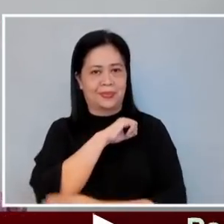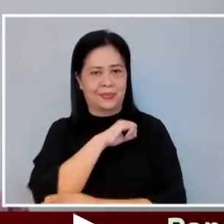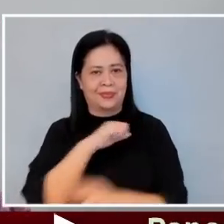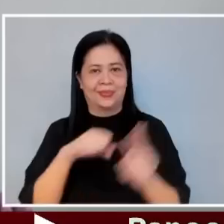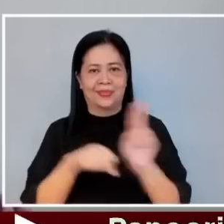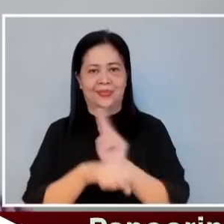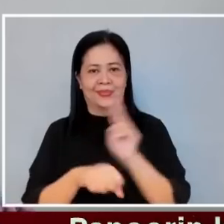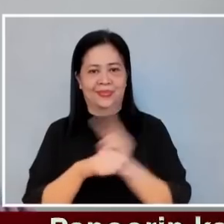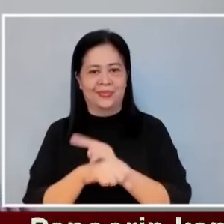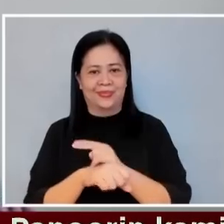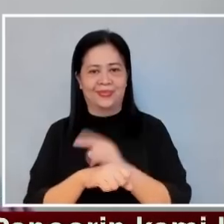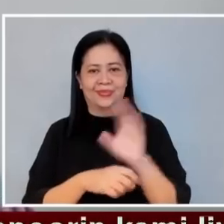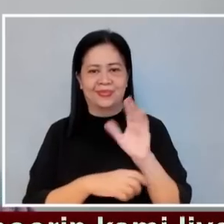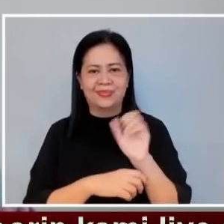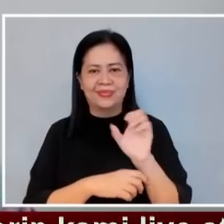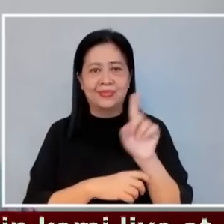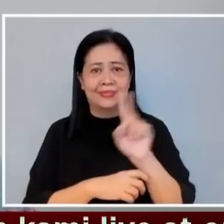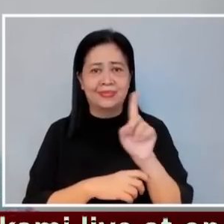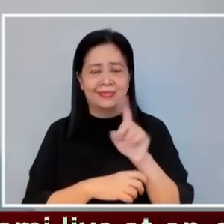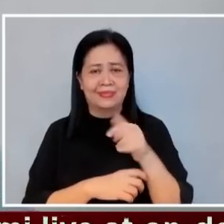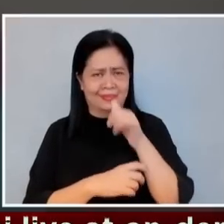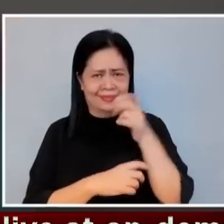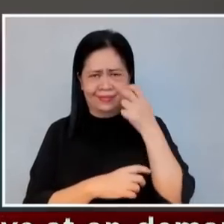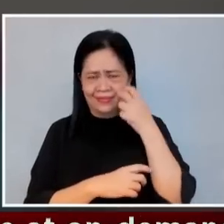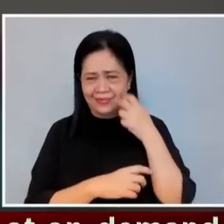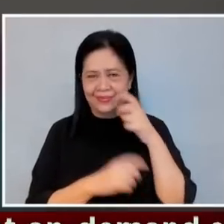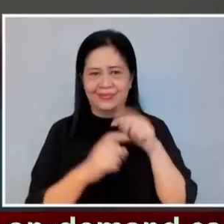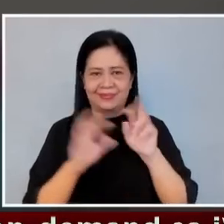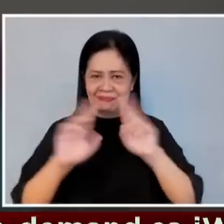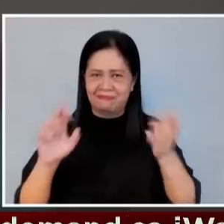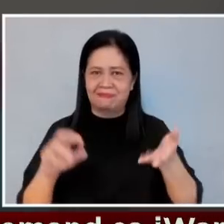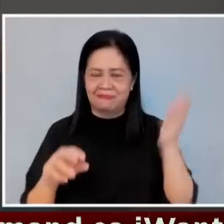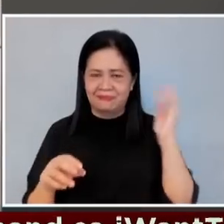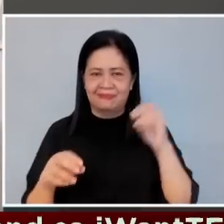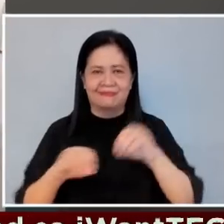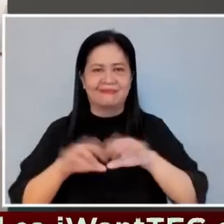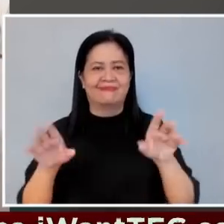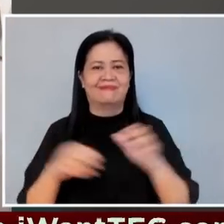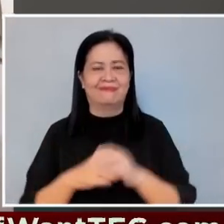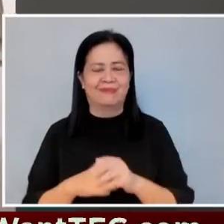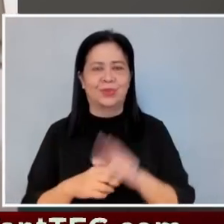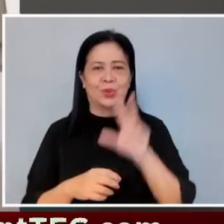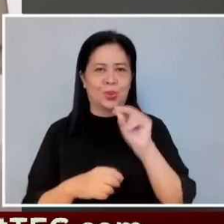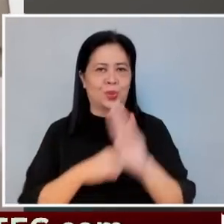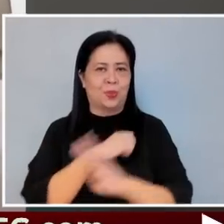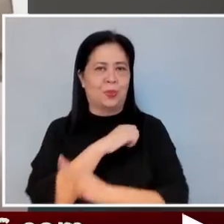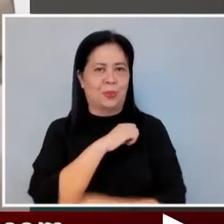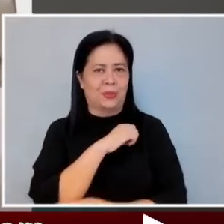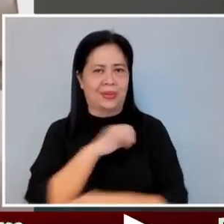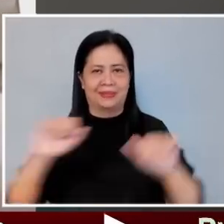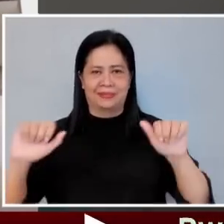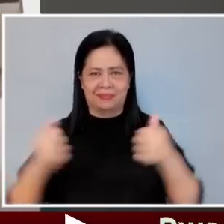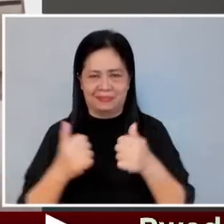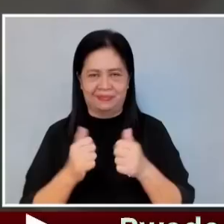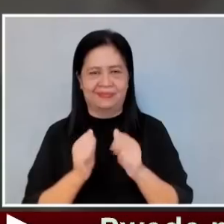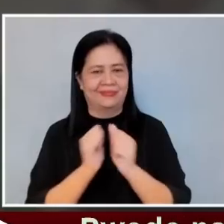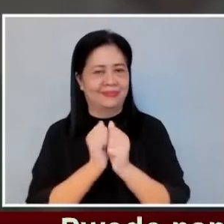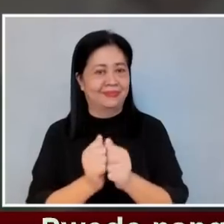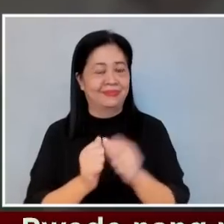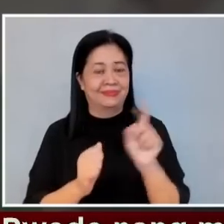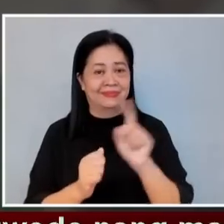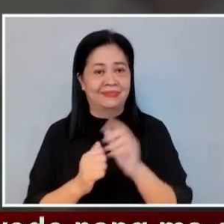ang case ng alak para kumasa sa nauusong no bag challenge. Sinamahan pa niya ito